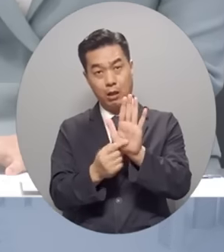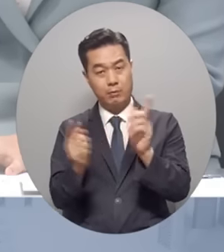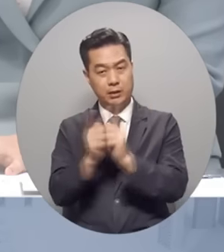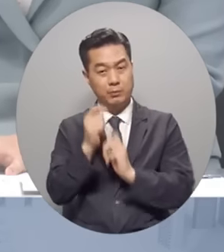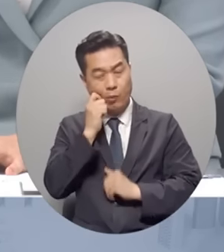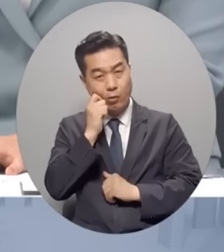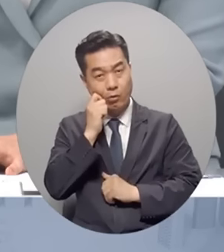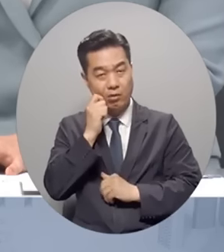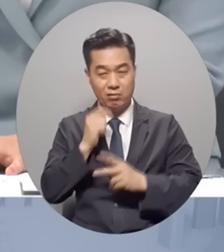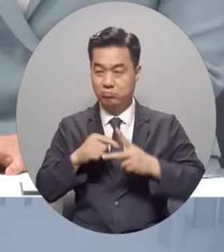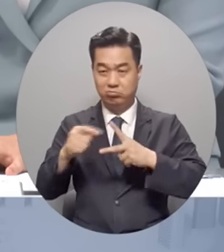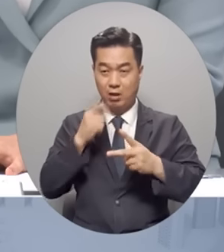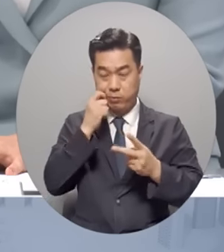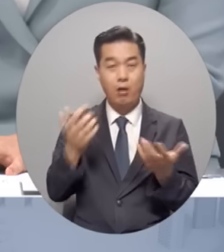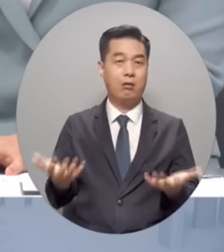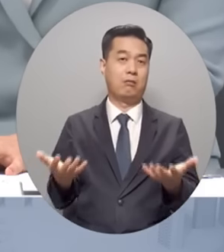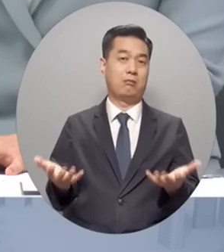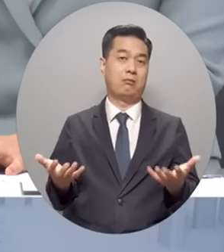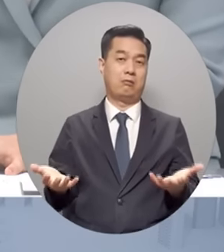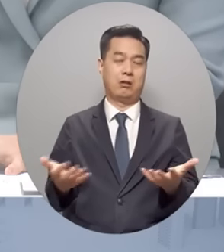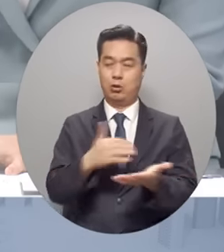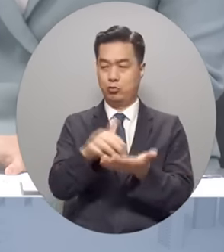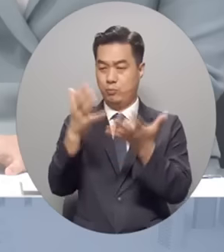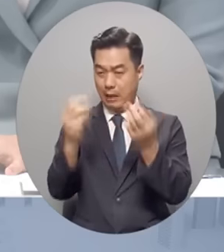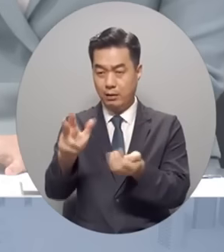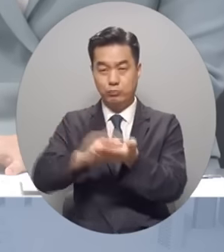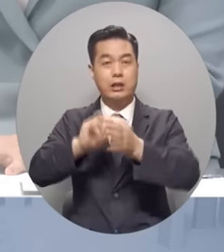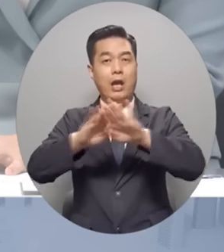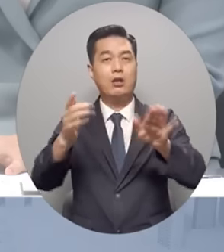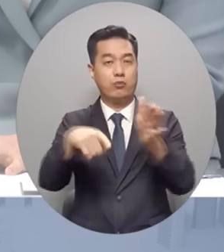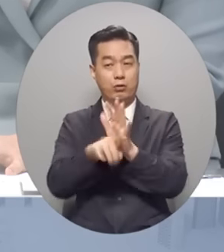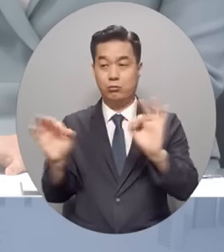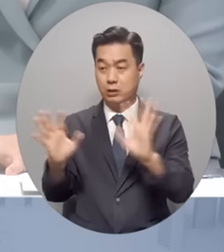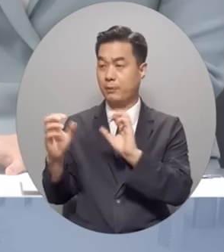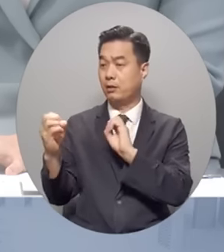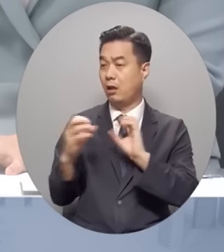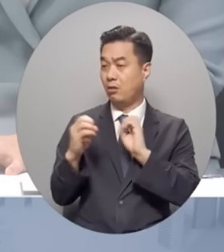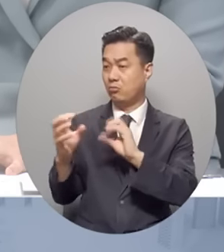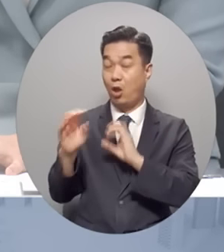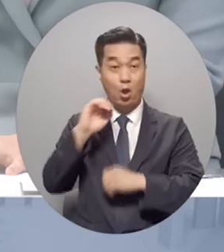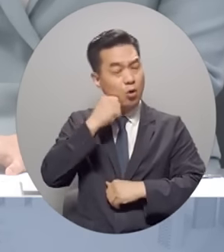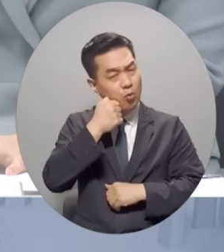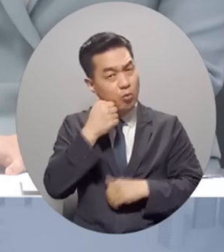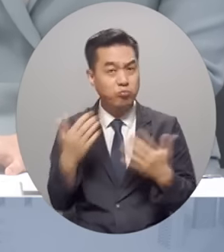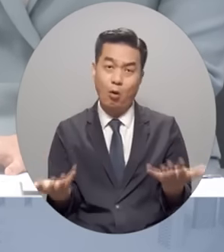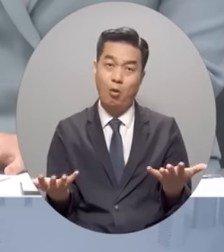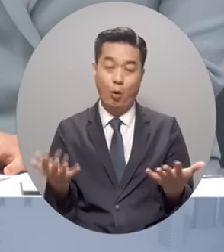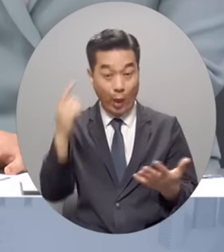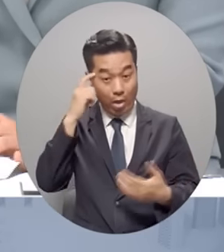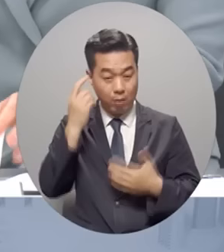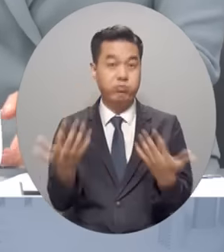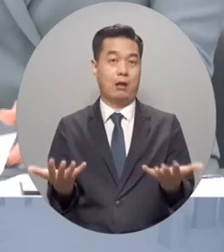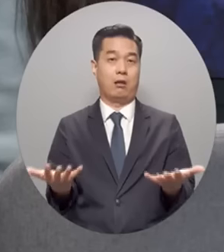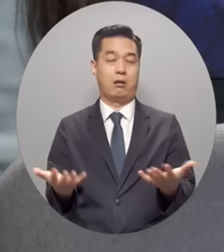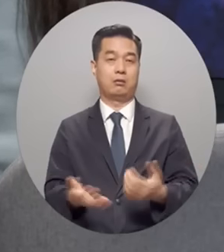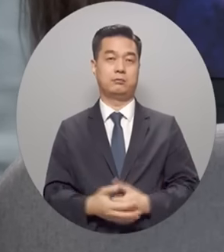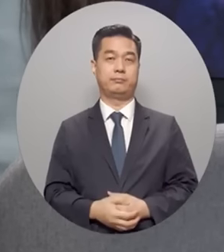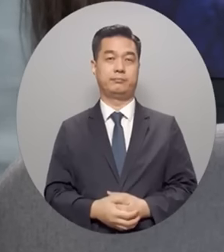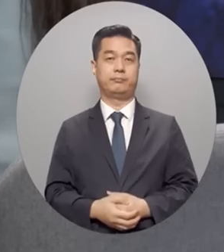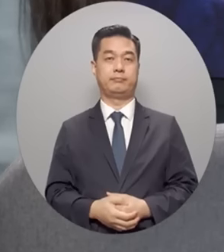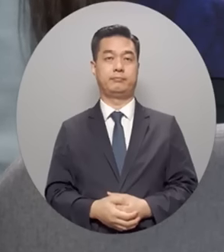무슨 올리냐면 수많은 현안을 풀기 위해 잠깐 얘기하자는게 뭐가 그렇게 어려운 문제인지 모르겠다고 말했습니다